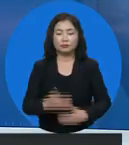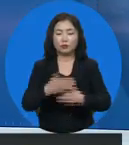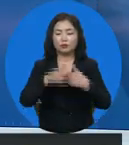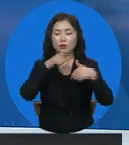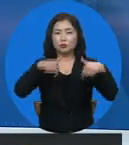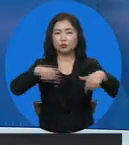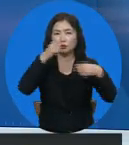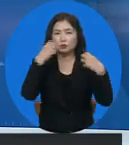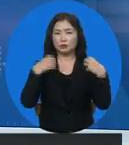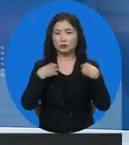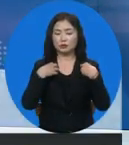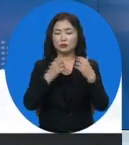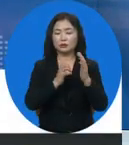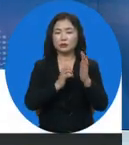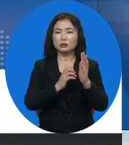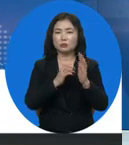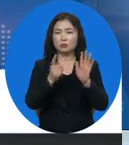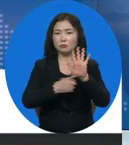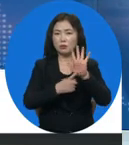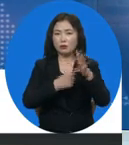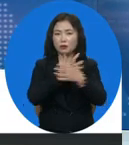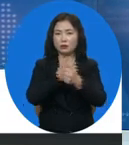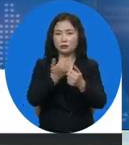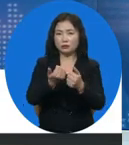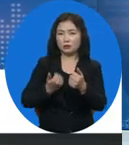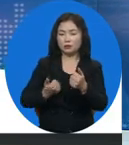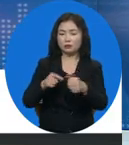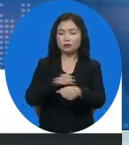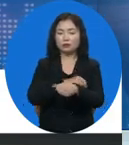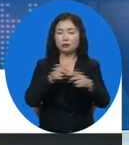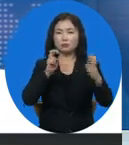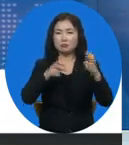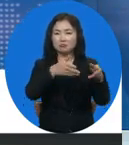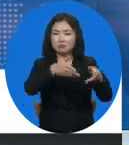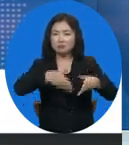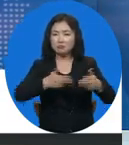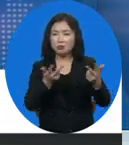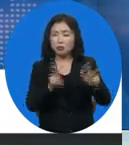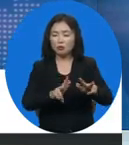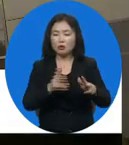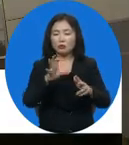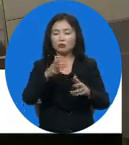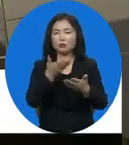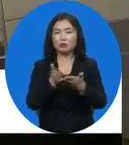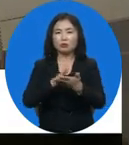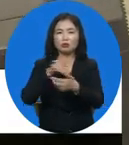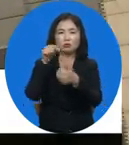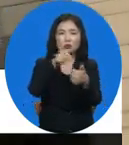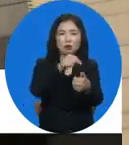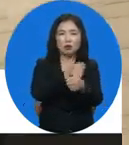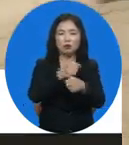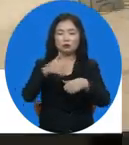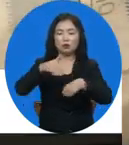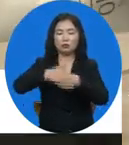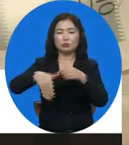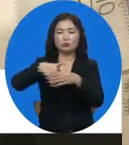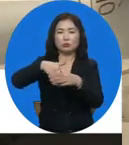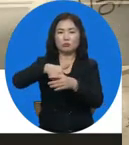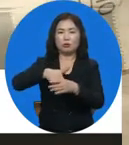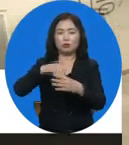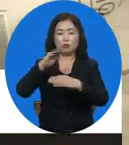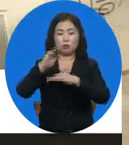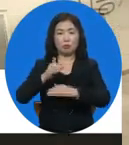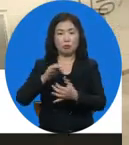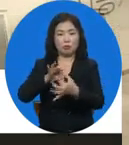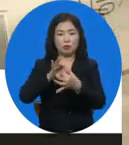대구 달서구청 이 입찰이 나 개혁을 하기도 전에 특정 업체가 공원 화장실 공사를 하도록 했다는 태그 문화방송 의 보도와